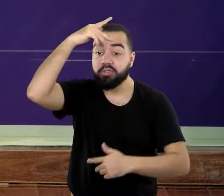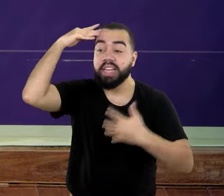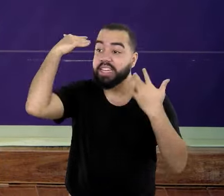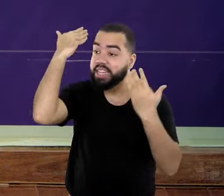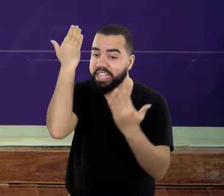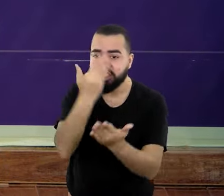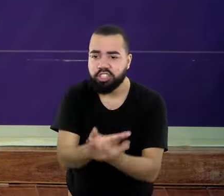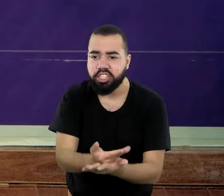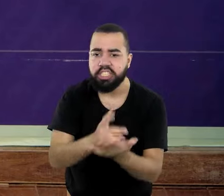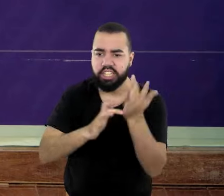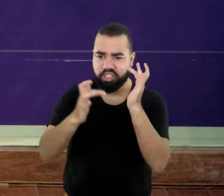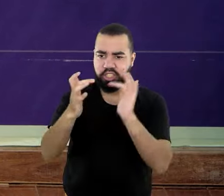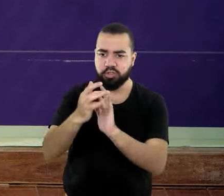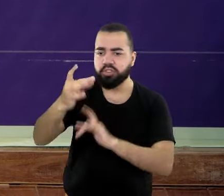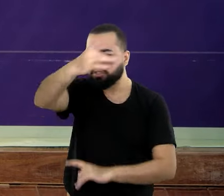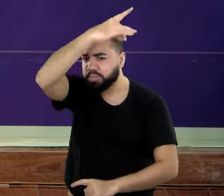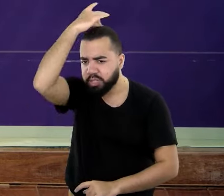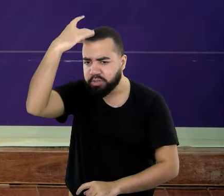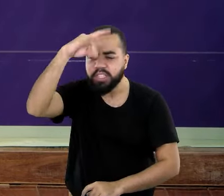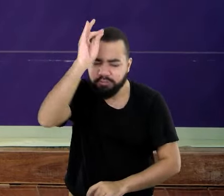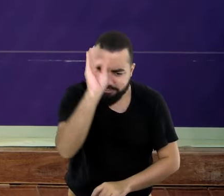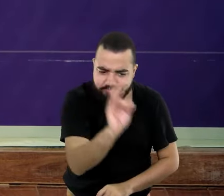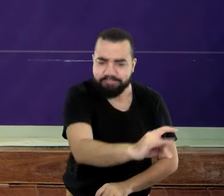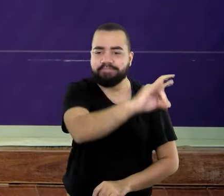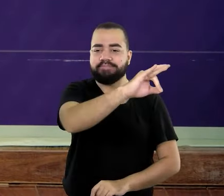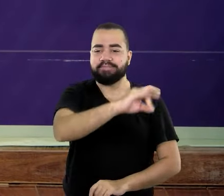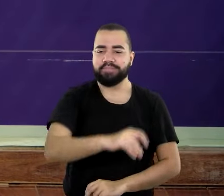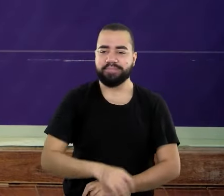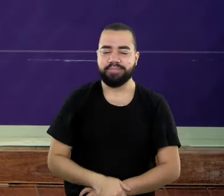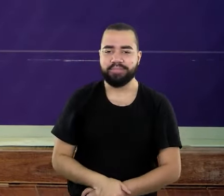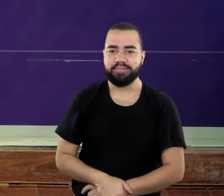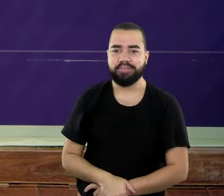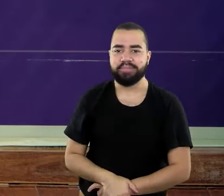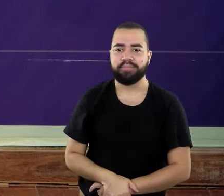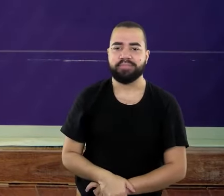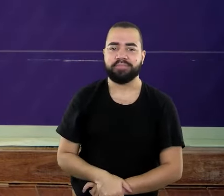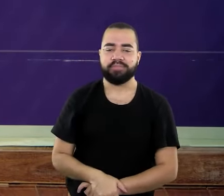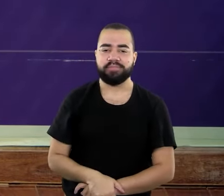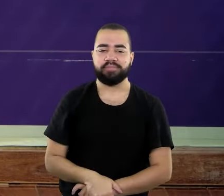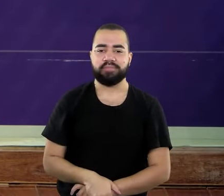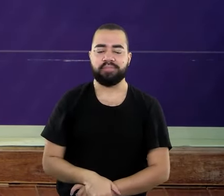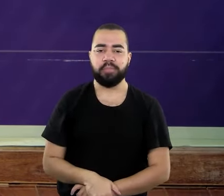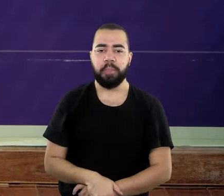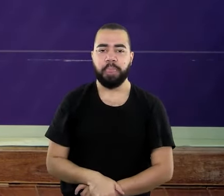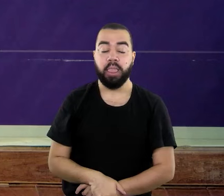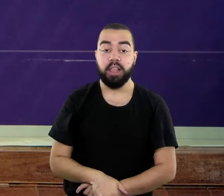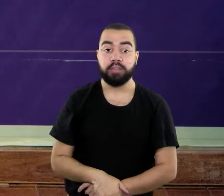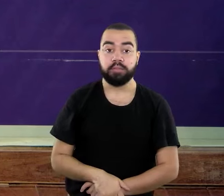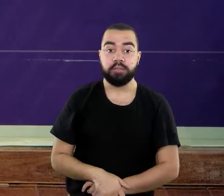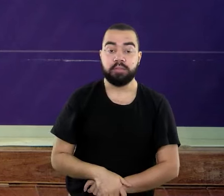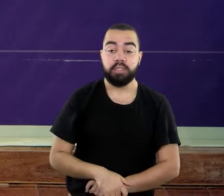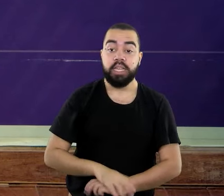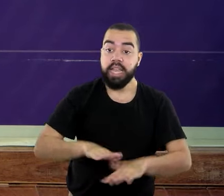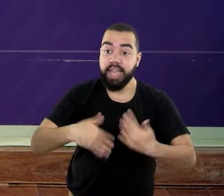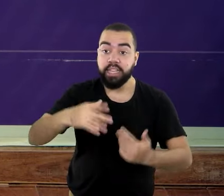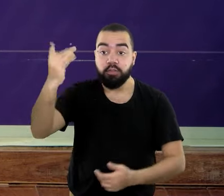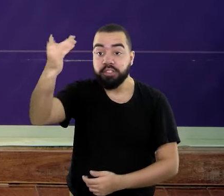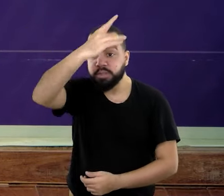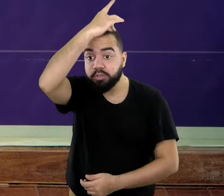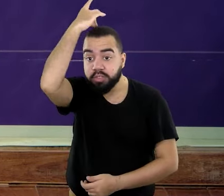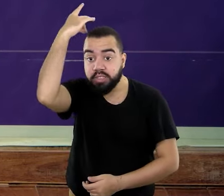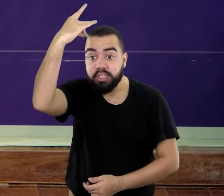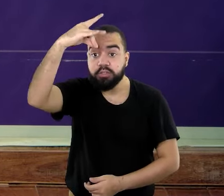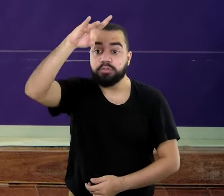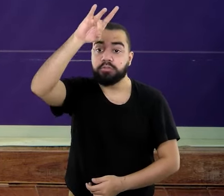Santo. 성령이 오시면은 오늘 말씀 같이 자녀들은 예언합니다. Quando o Espírito vier, como a palavra diz